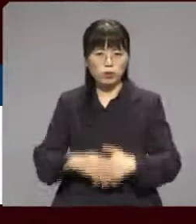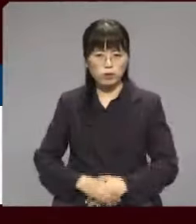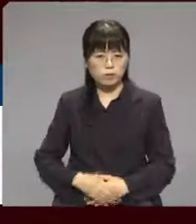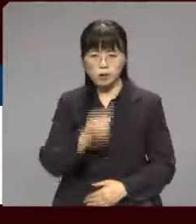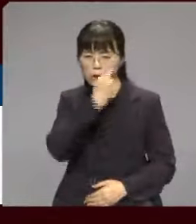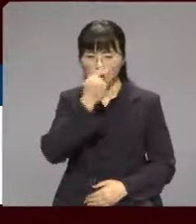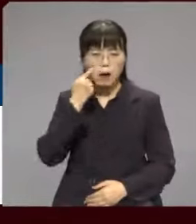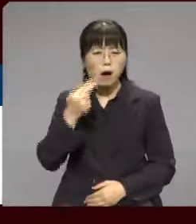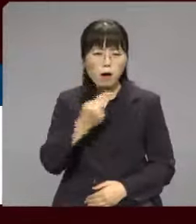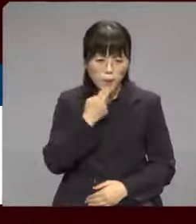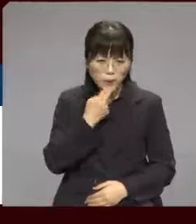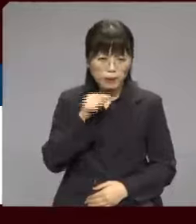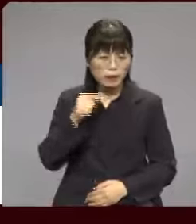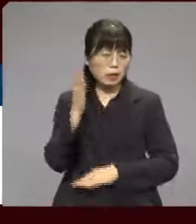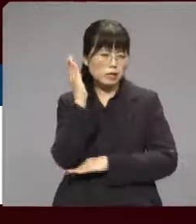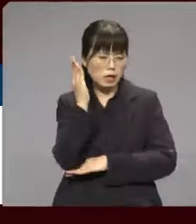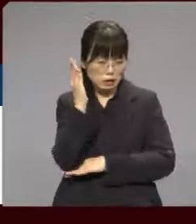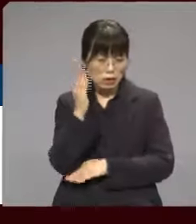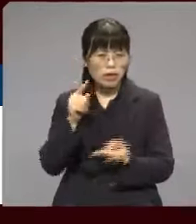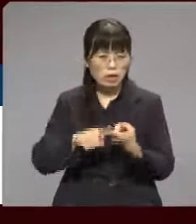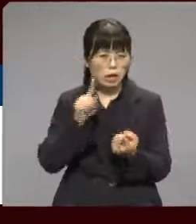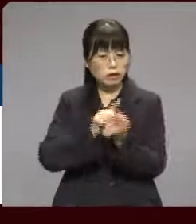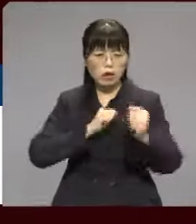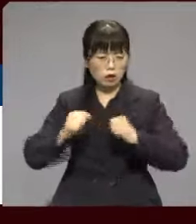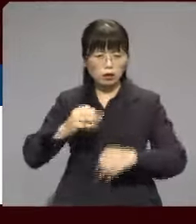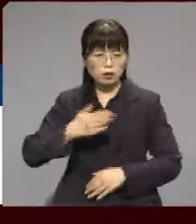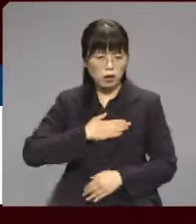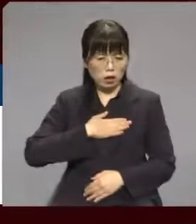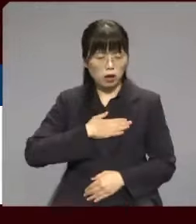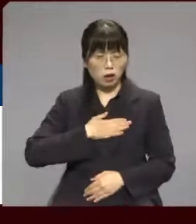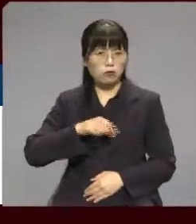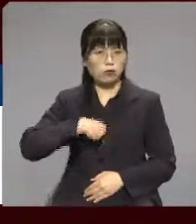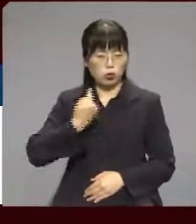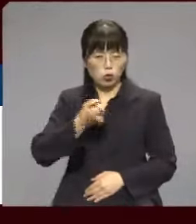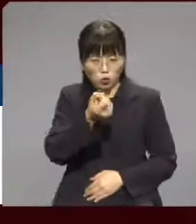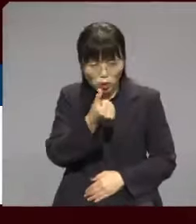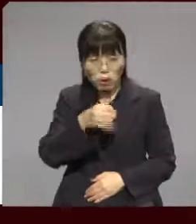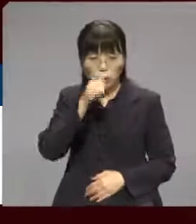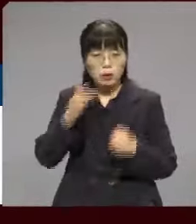없는 마타도어에 대한 대응을 제가 스스로 최소화함으로써